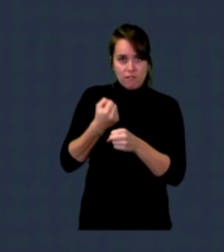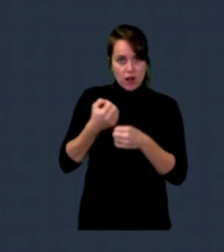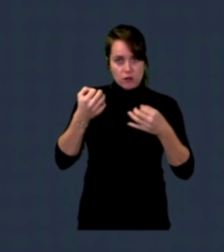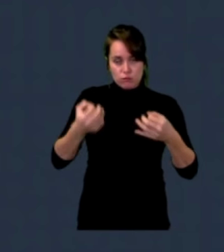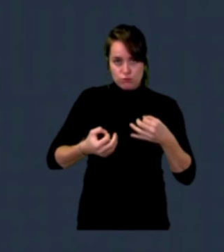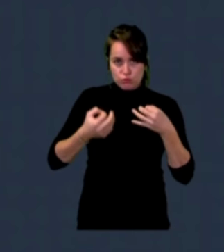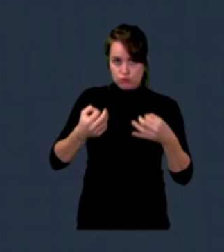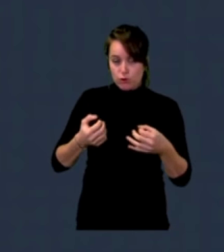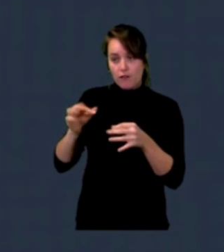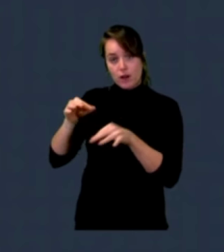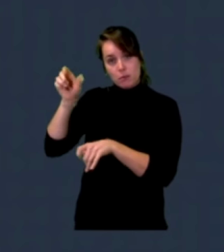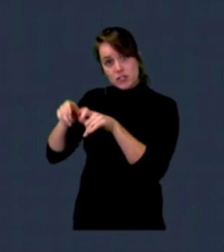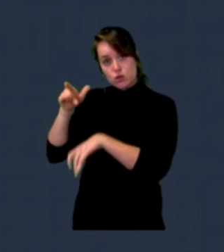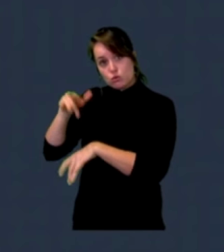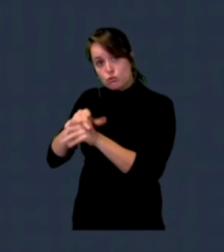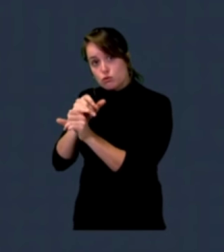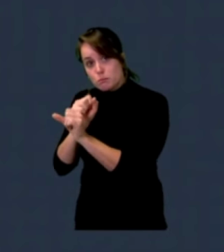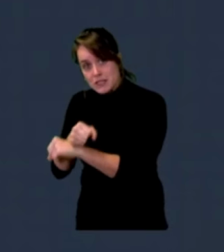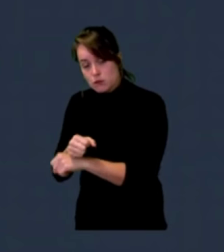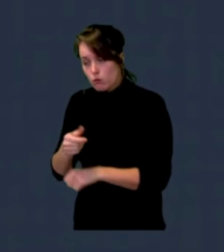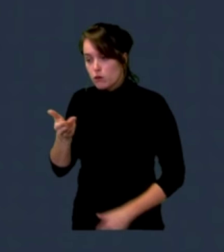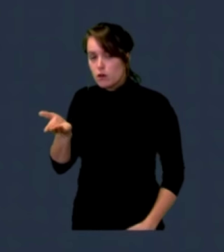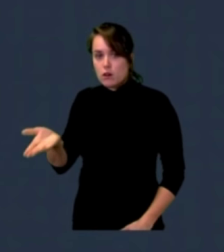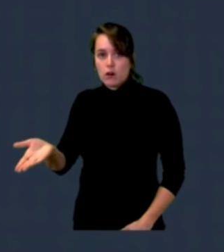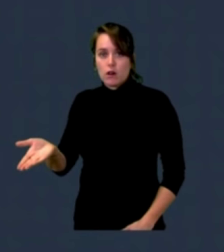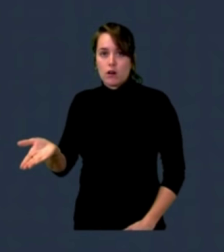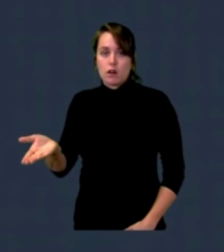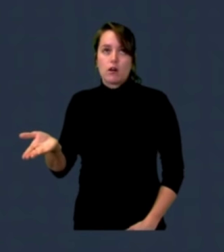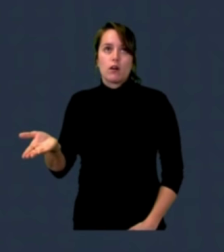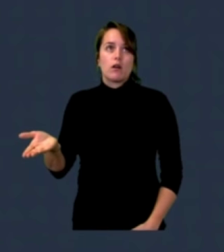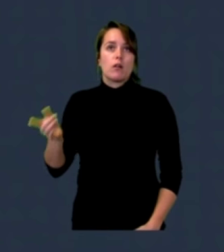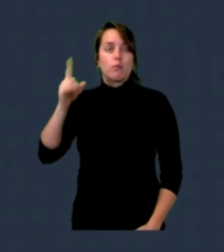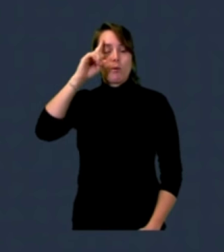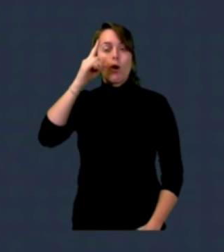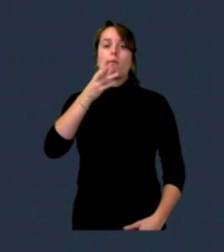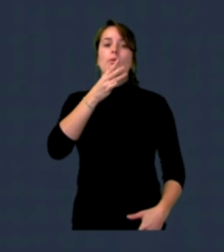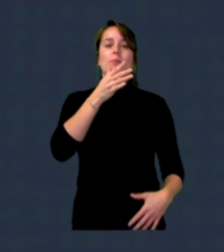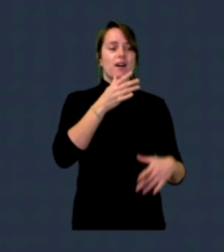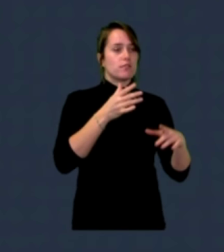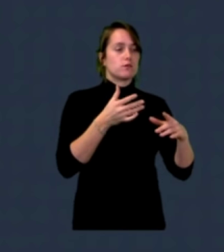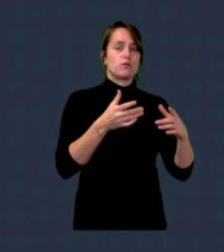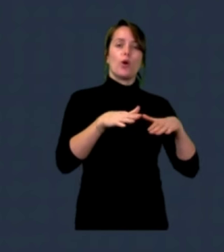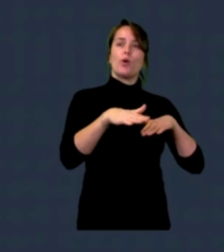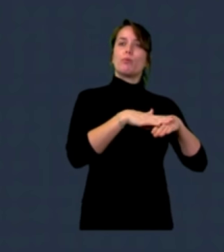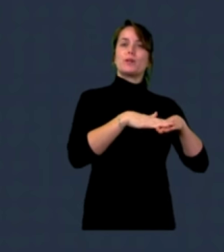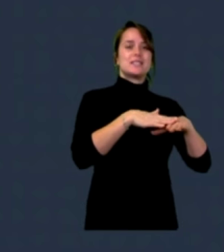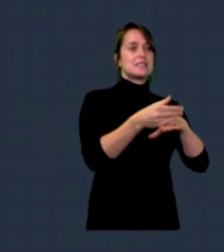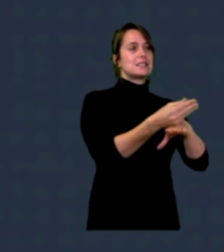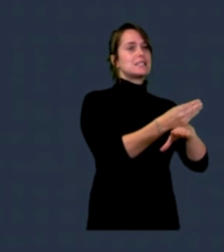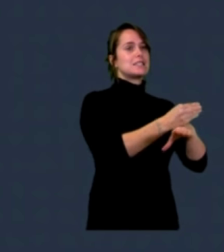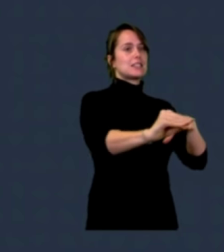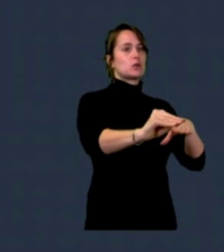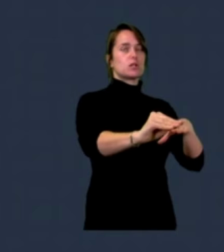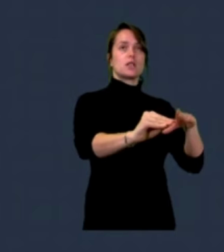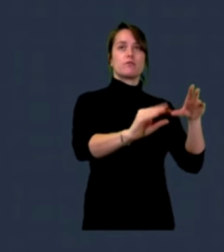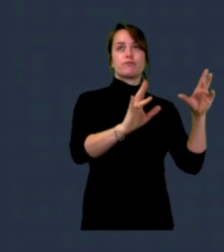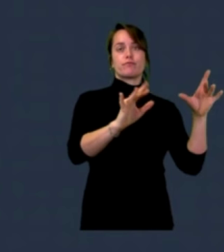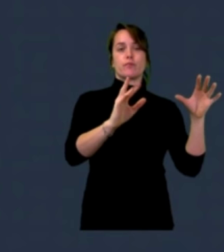détenus, parce qu'on ne peut pas avoir d'un côté une politique dite de sécurité en implantant de façon très cosmétique